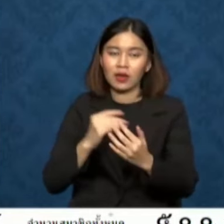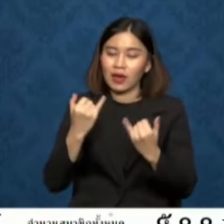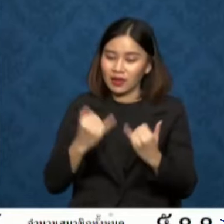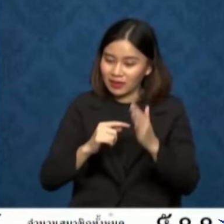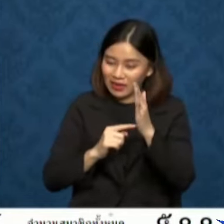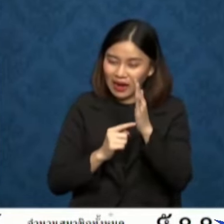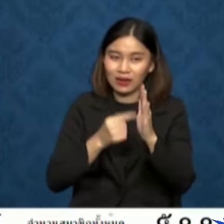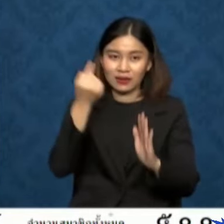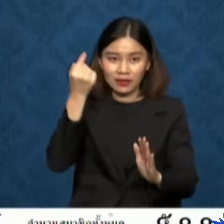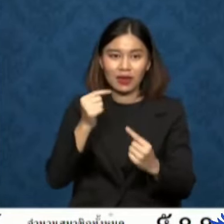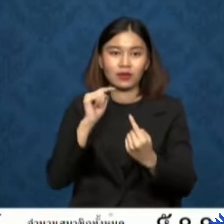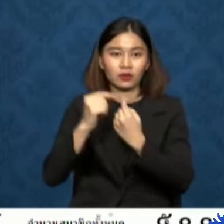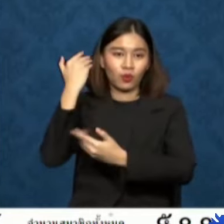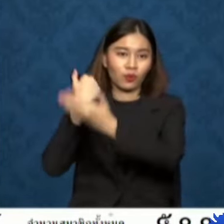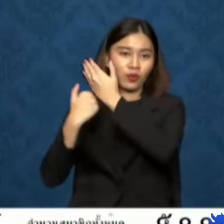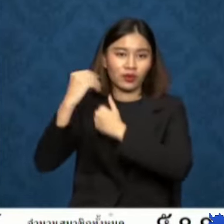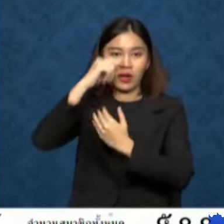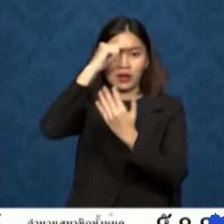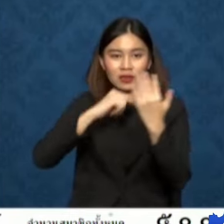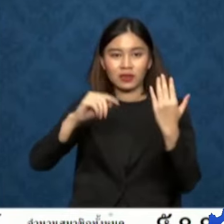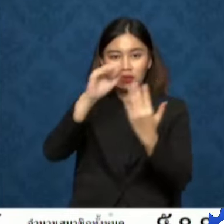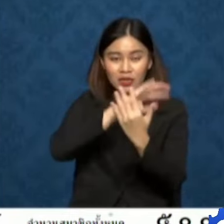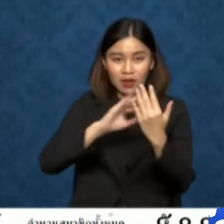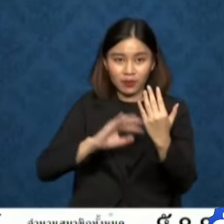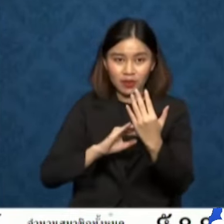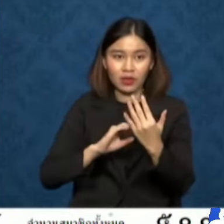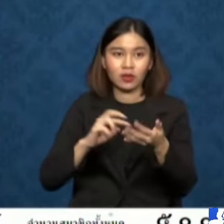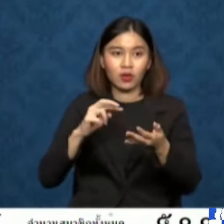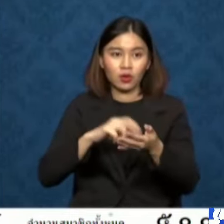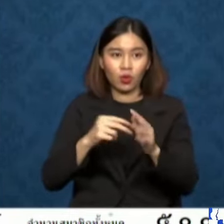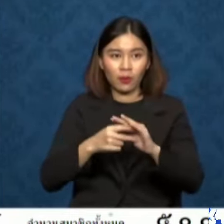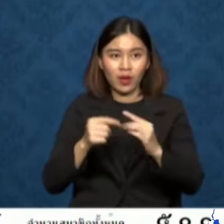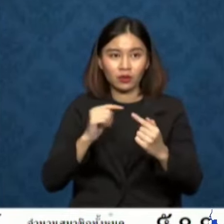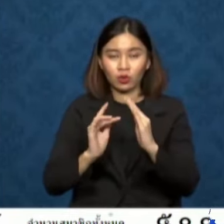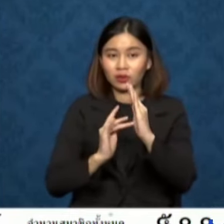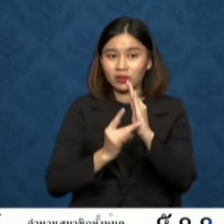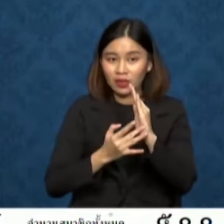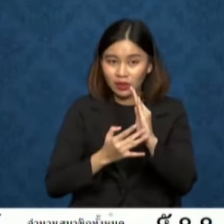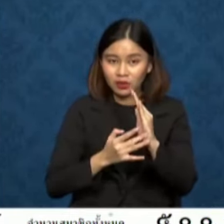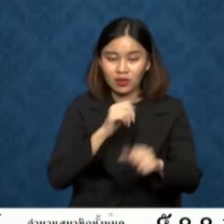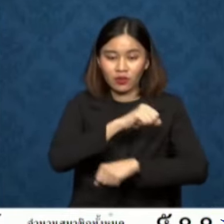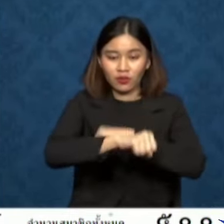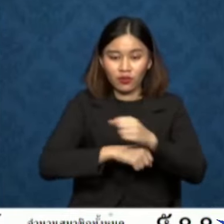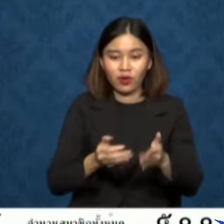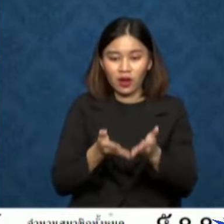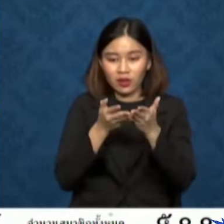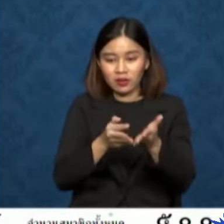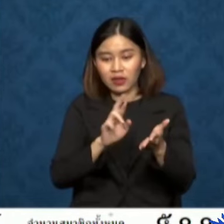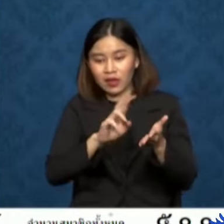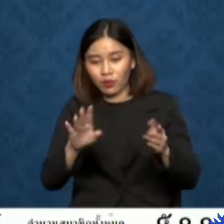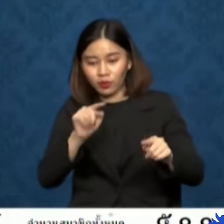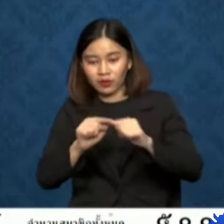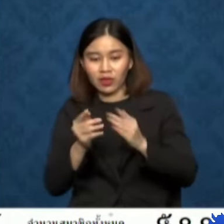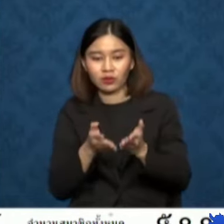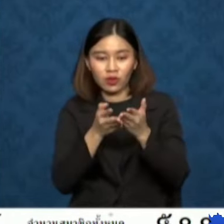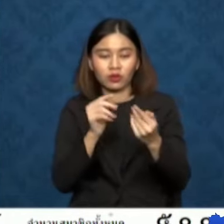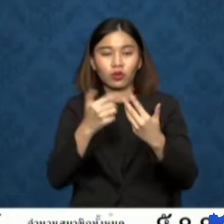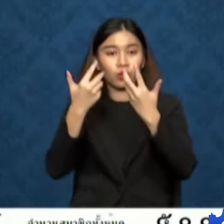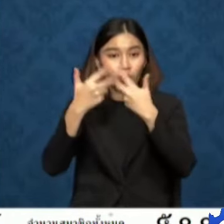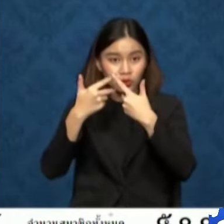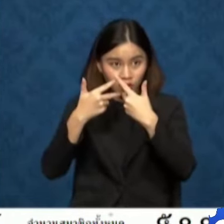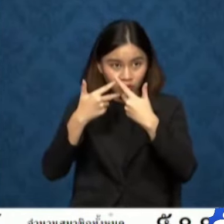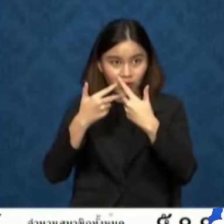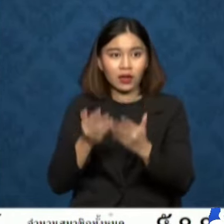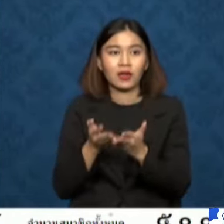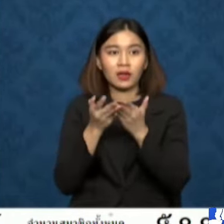คือครั้งแรกในประวัติศาสตร์ชาติไทยจะได้รับการถ่ายทอดเทคโนโลยีการต่อเรือและระบบติดตั้งภายในเรือให้กับอุตสาหกรรมการ